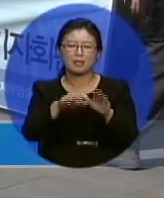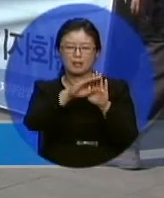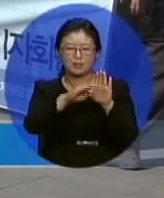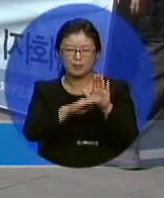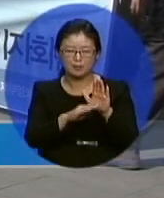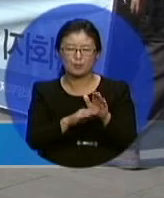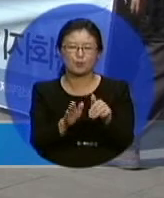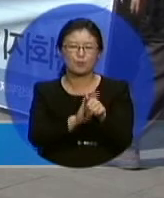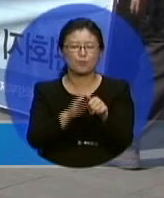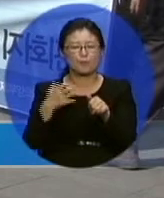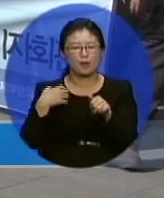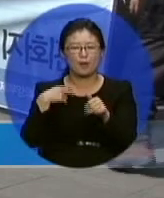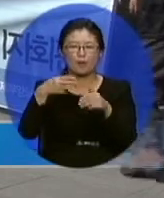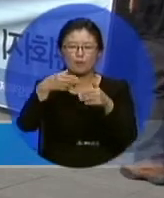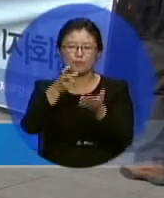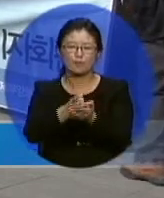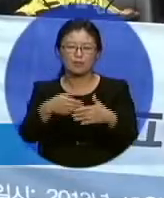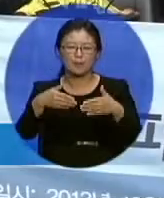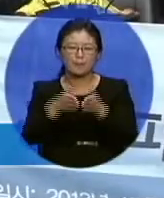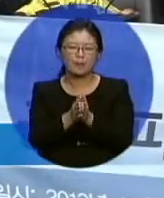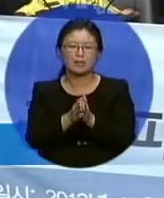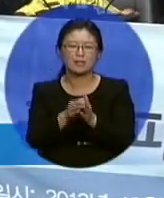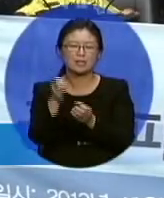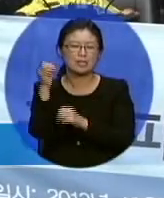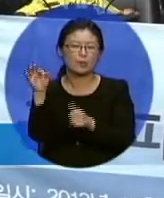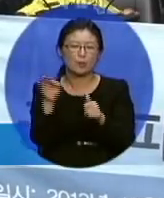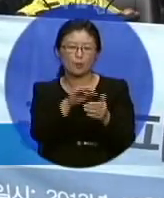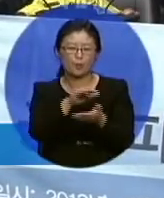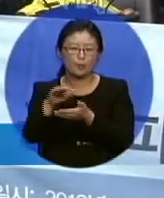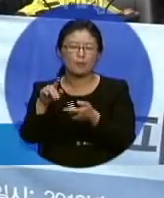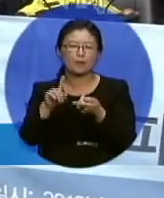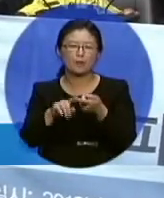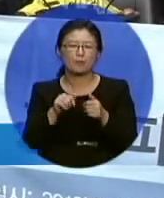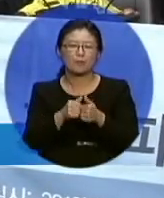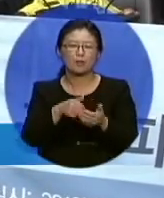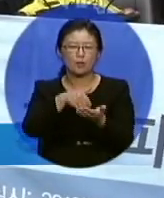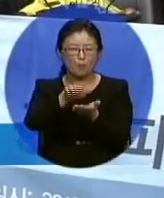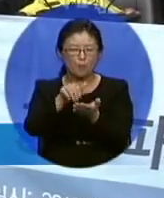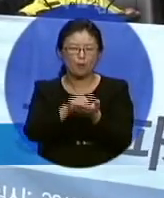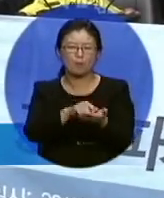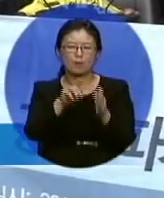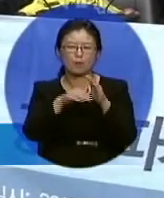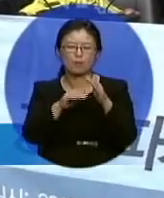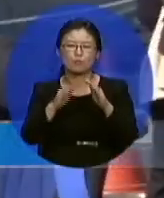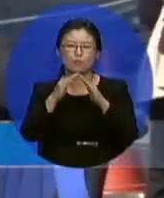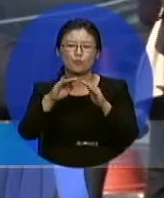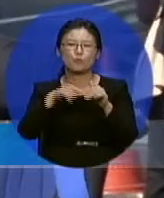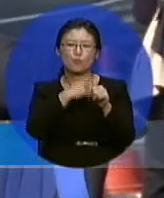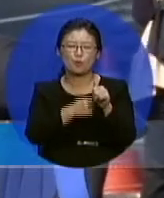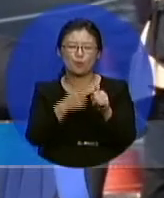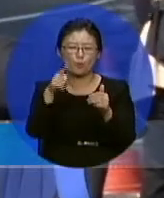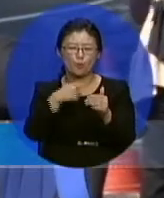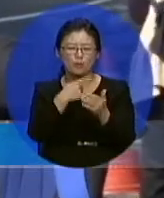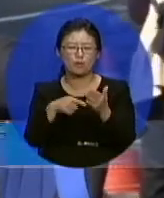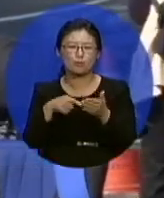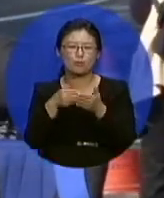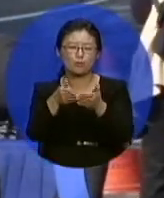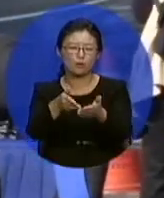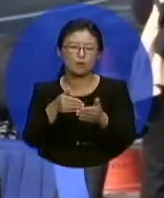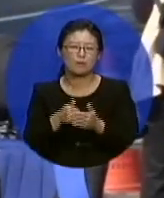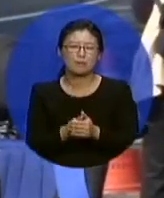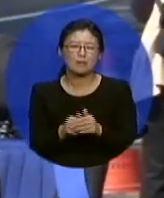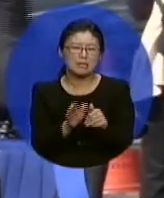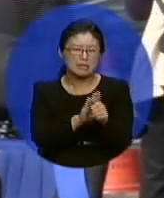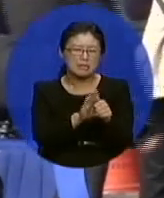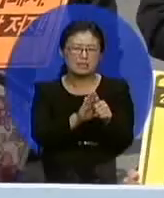의무제 폐지, 기초연금 원안 유지, 철거민 쪽방 거주자의 주거권 보장 등을 요구하며 빈곤은 시혜나 원조가